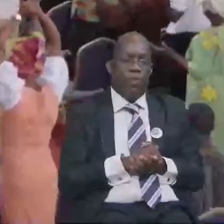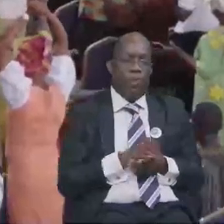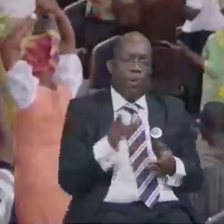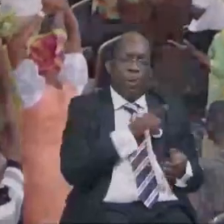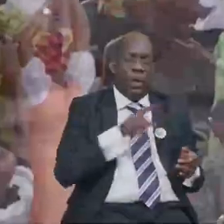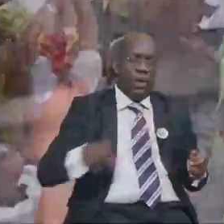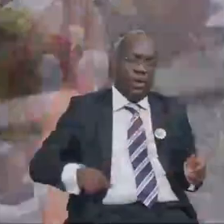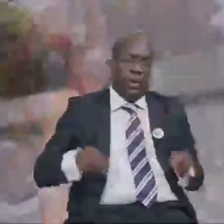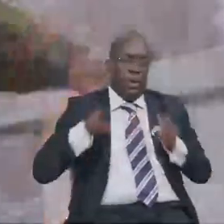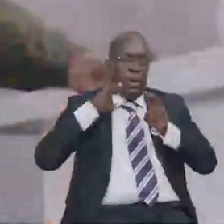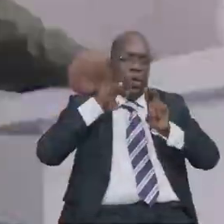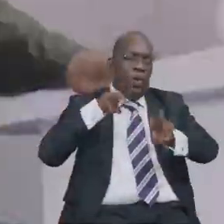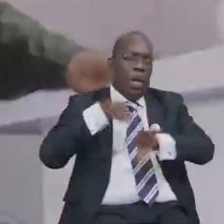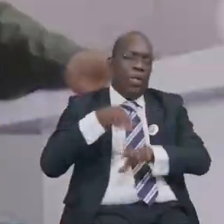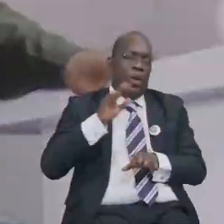Seigneur, regarde ton peuple.